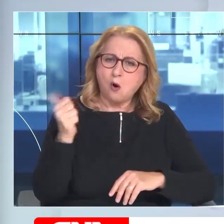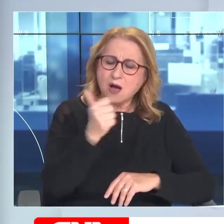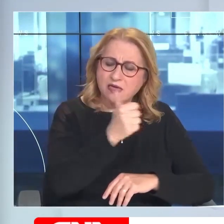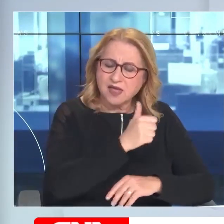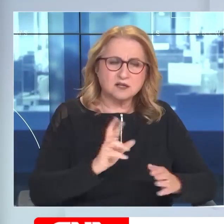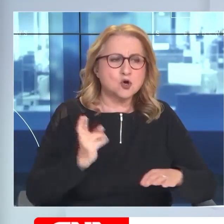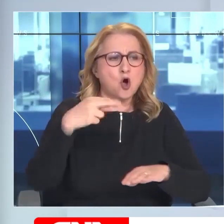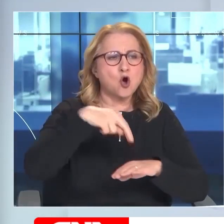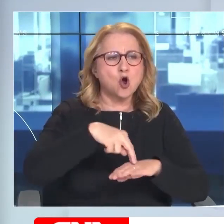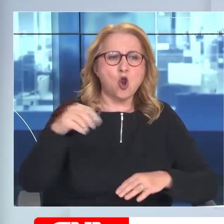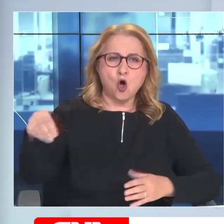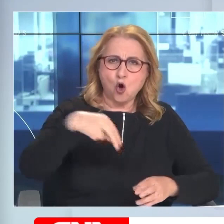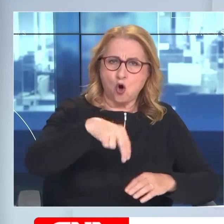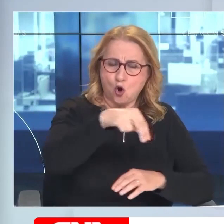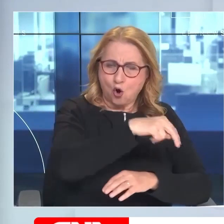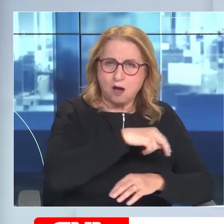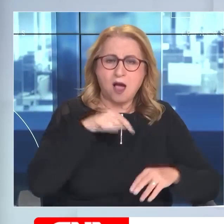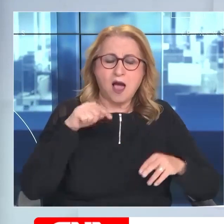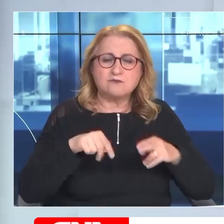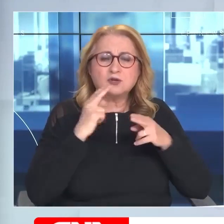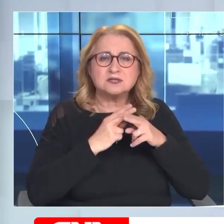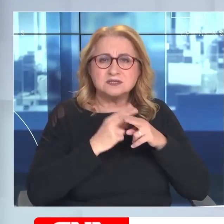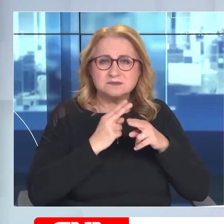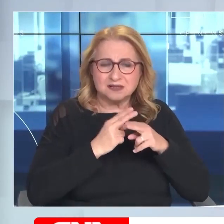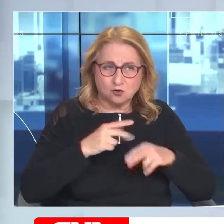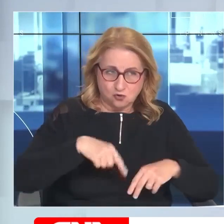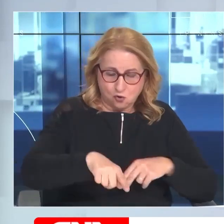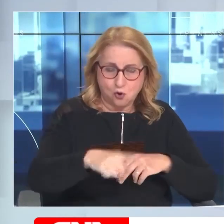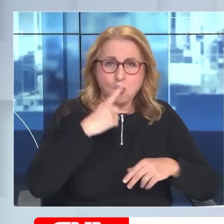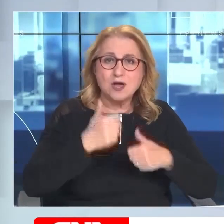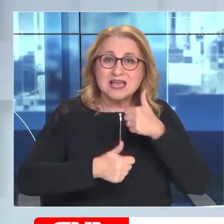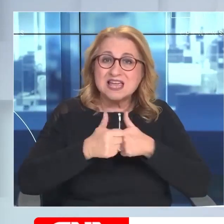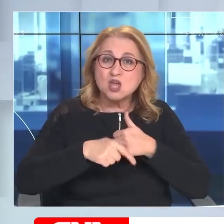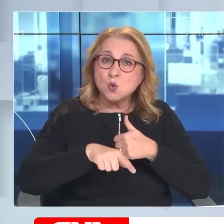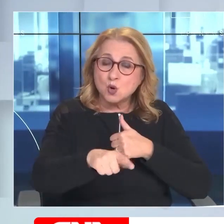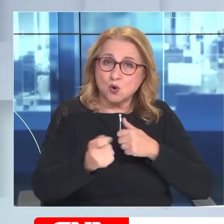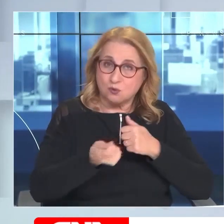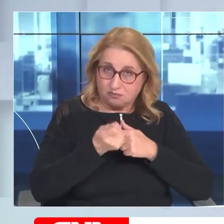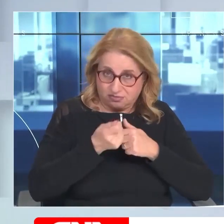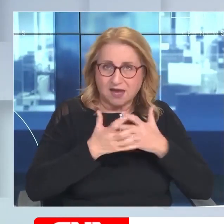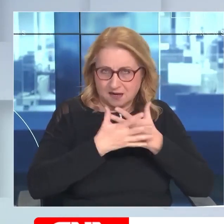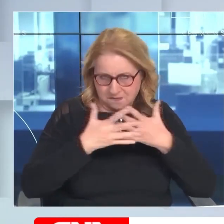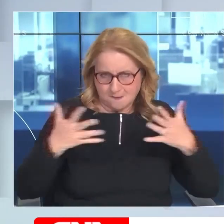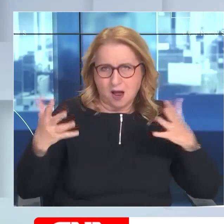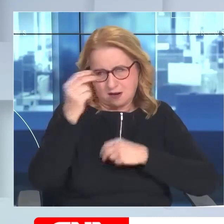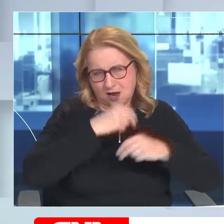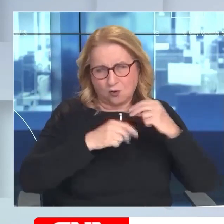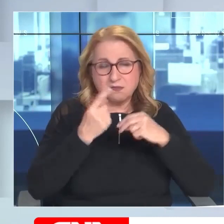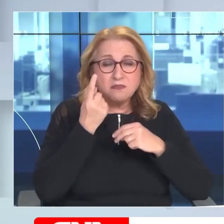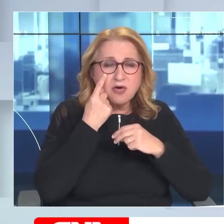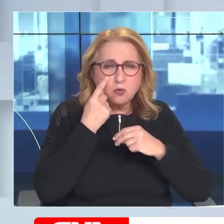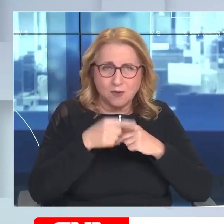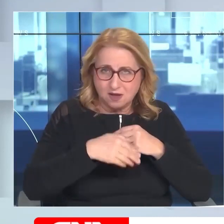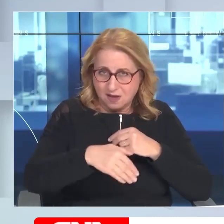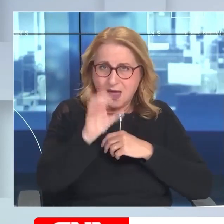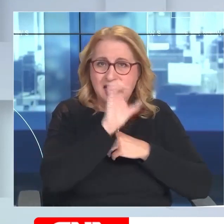πολιτική βαρύτητα που αποκτά η αναμέτρηση του Ιουνίου. Και εκεί από τη μια μεριά κρίνεται η ελληνική εκπροσώπηση